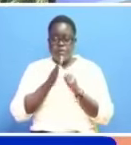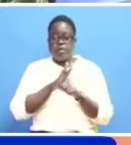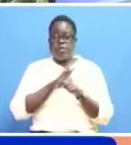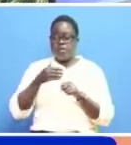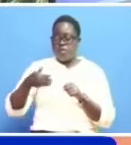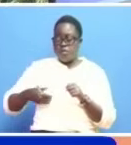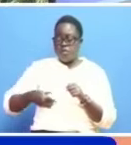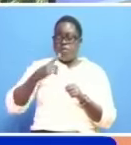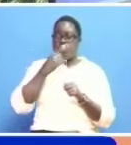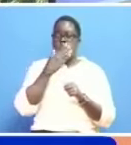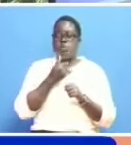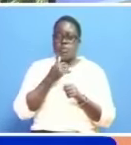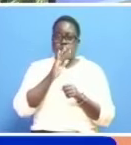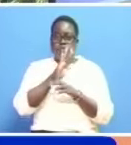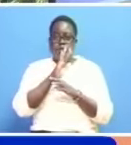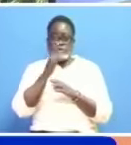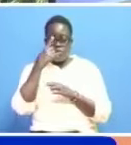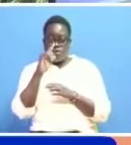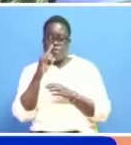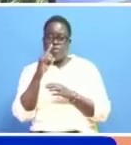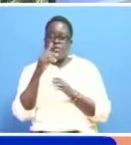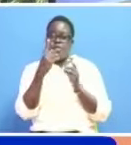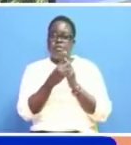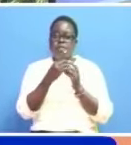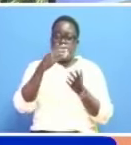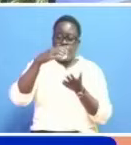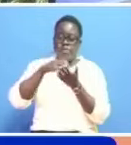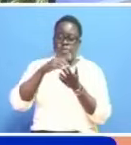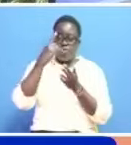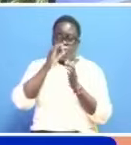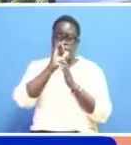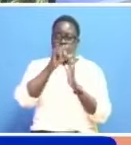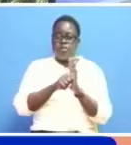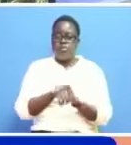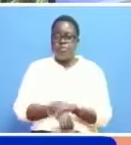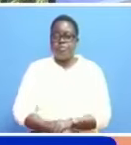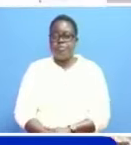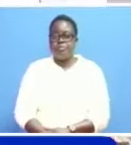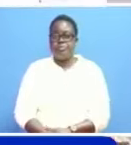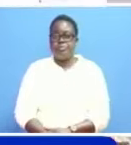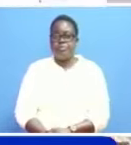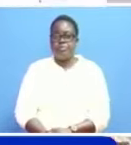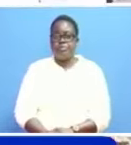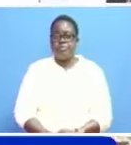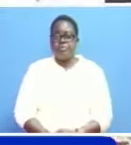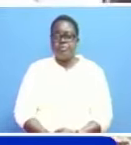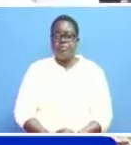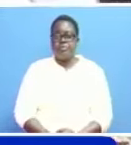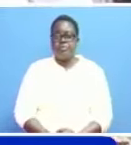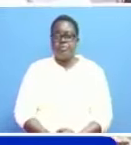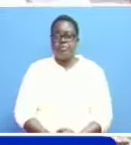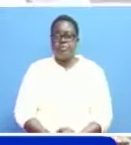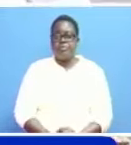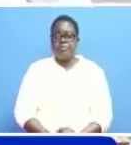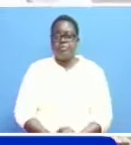alame na mea maha kukitea kivila cha kanaivila kivaduka niosia utongo ilivoti ya Angelina Mose. Amuika ana alani